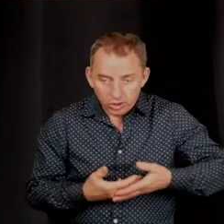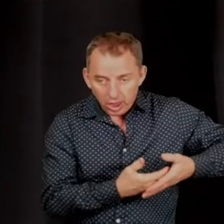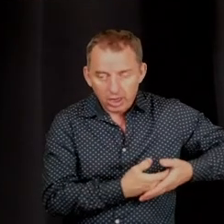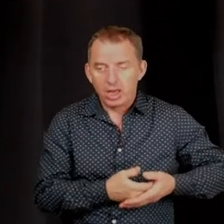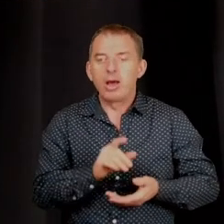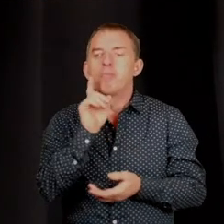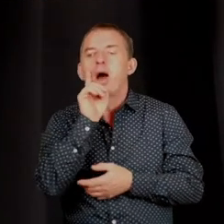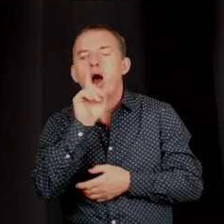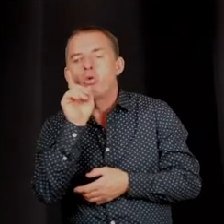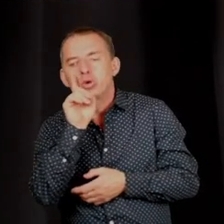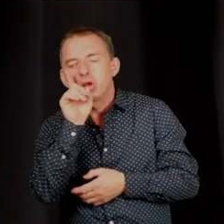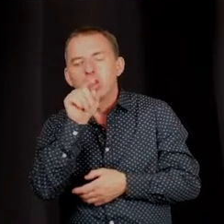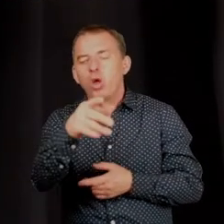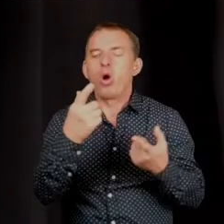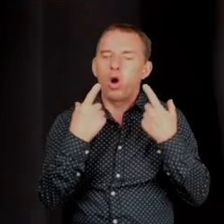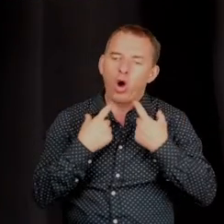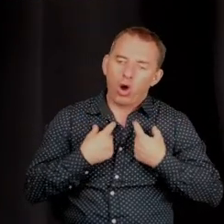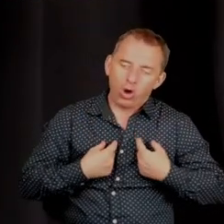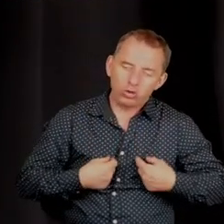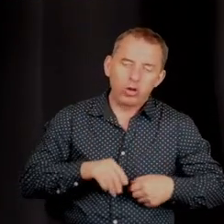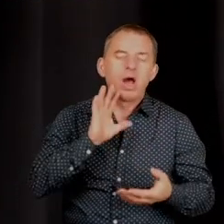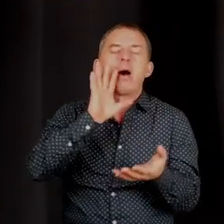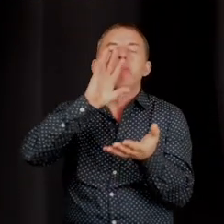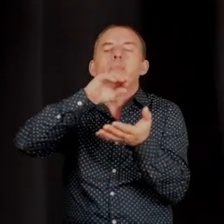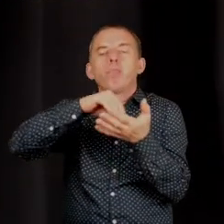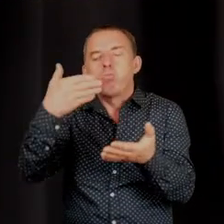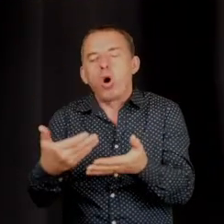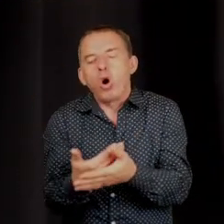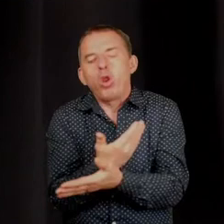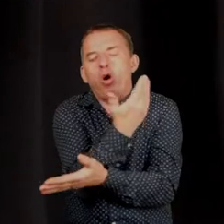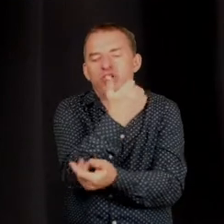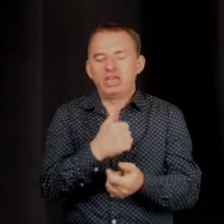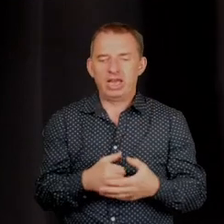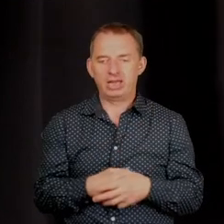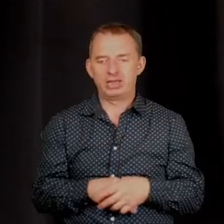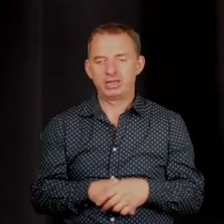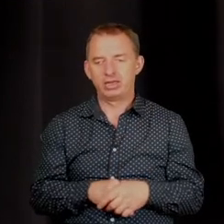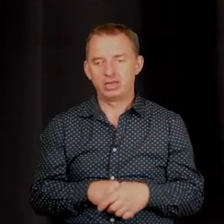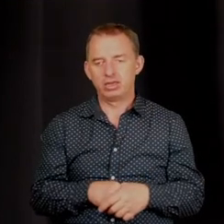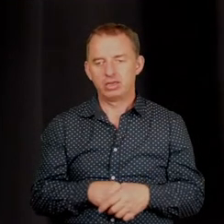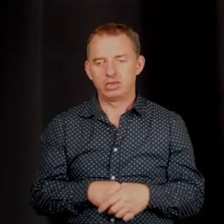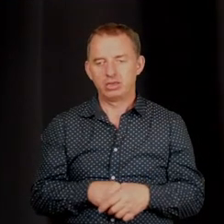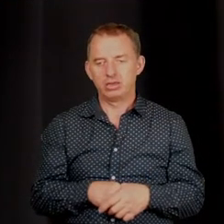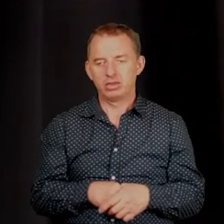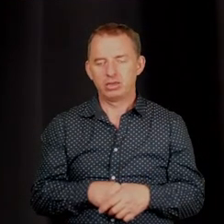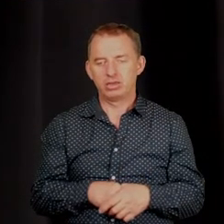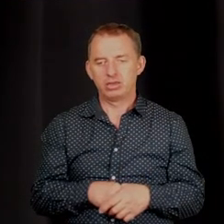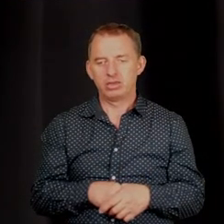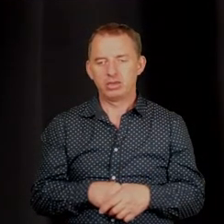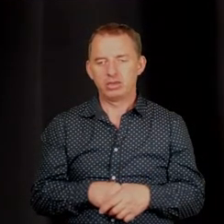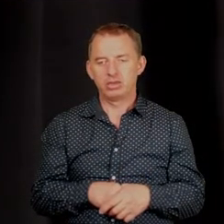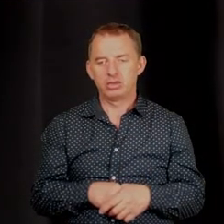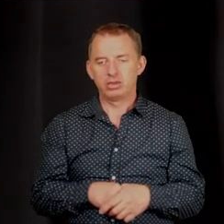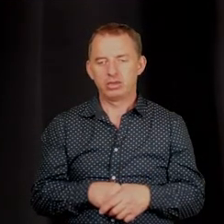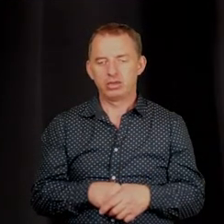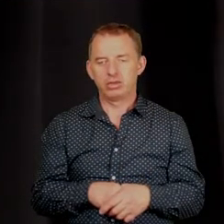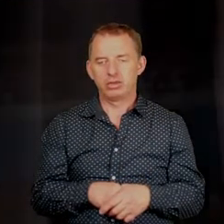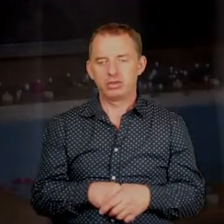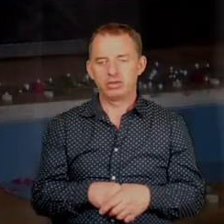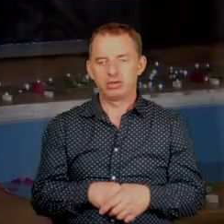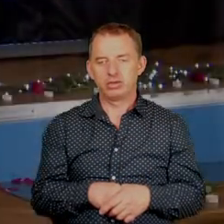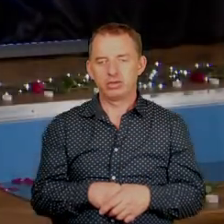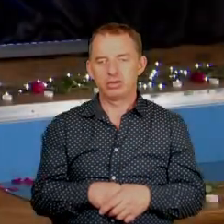męża, tą osobę ponownie? The Bible says we are caught up together with them to meet the Lord in the